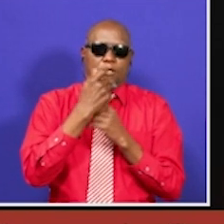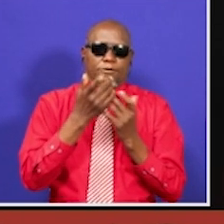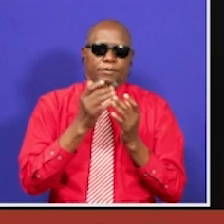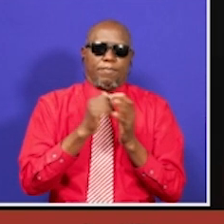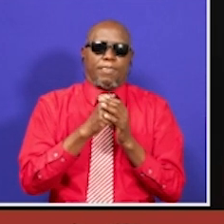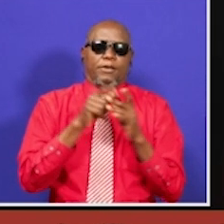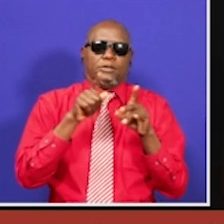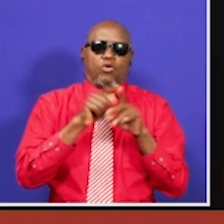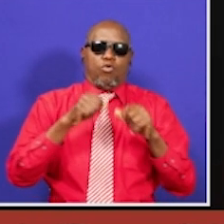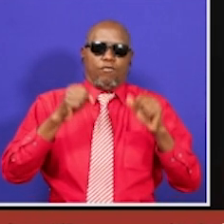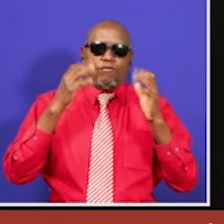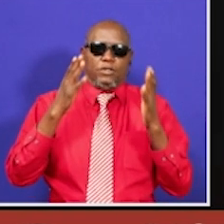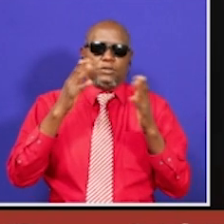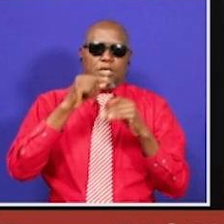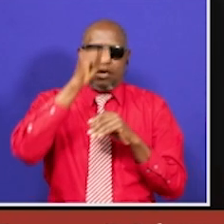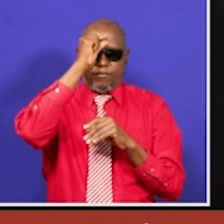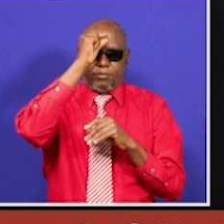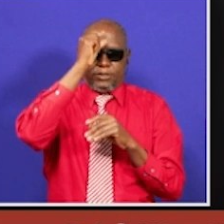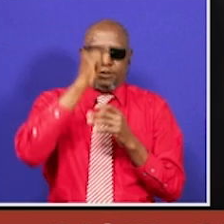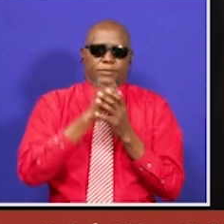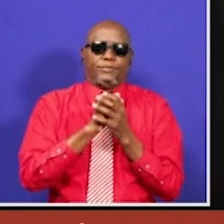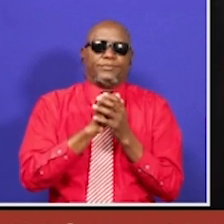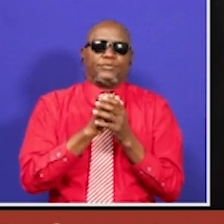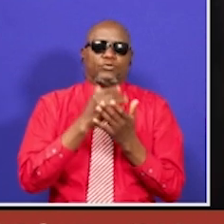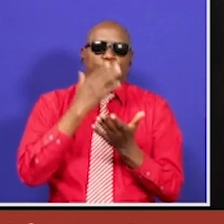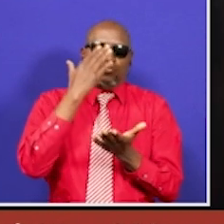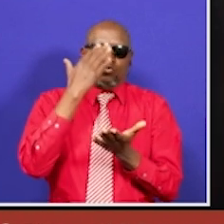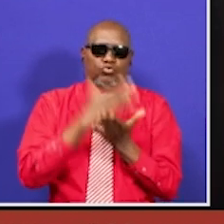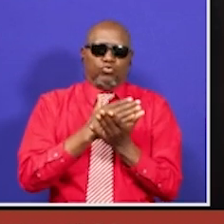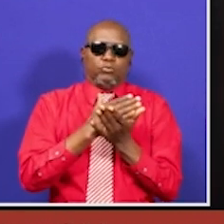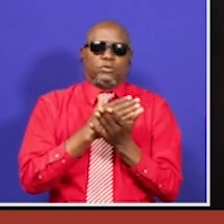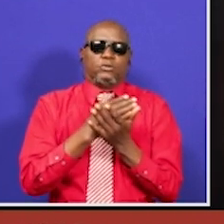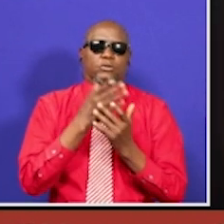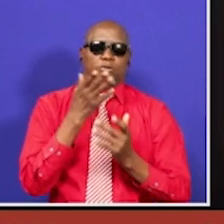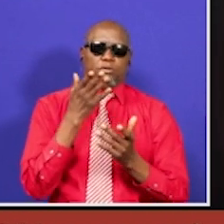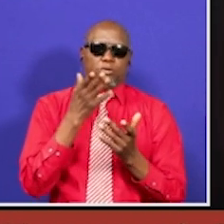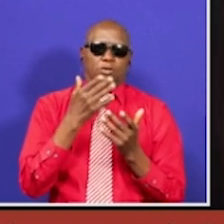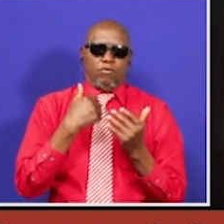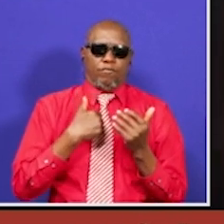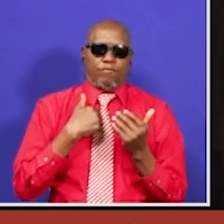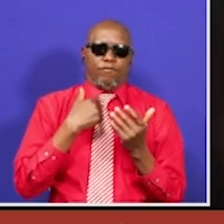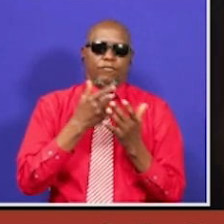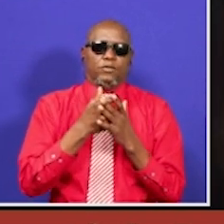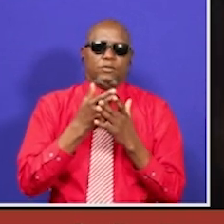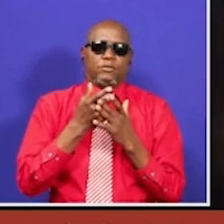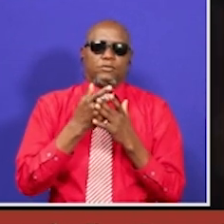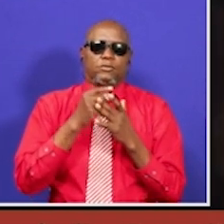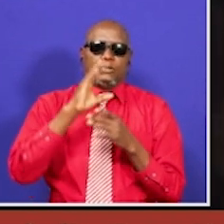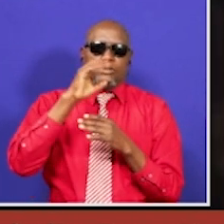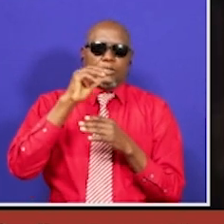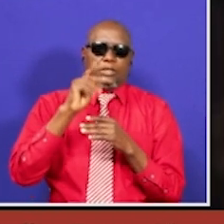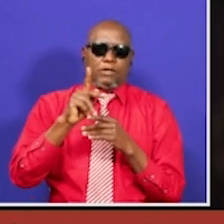na maafisa wa serikali. Kukomesha vitisho vilivyofichwa vilivyotolewa na mamlaka ya mawasiliano na